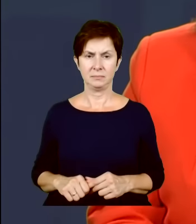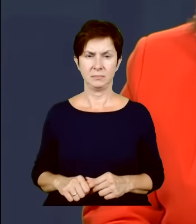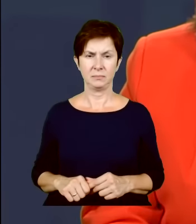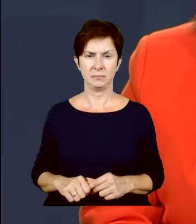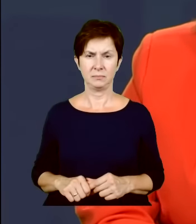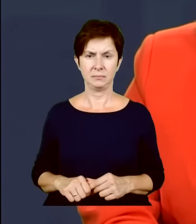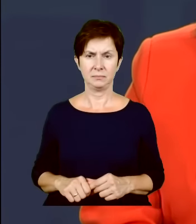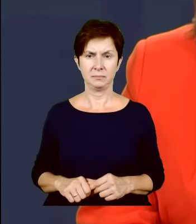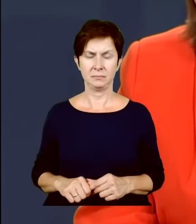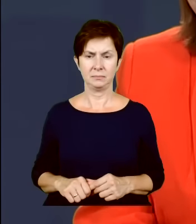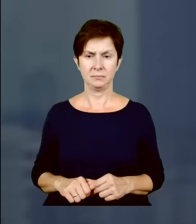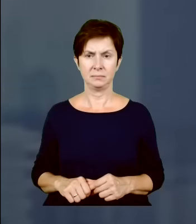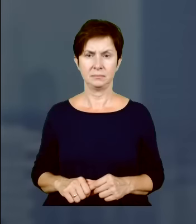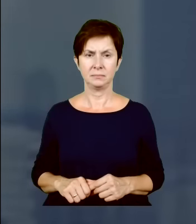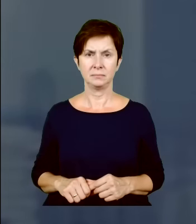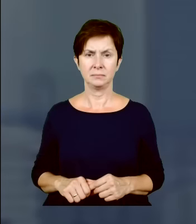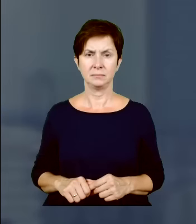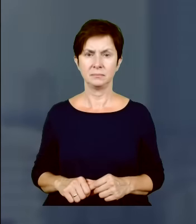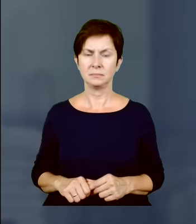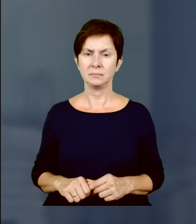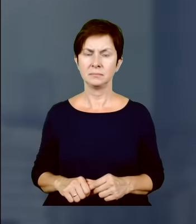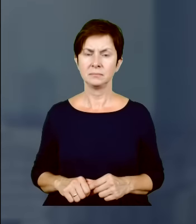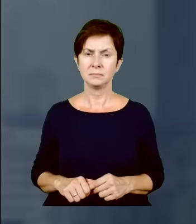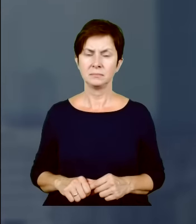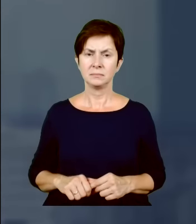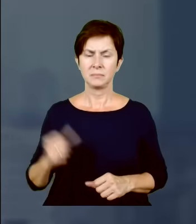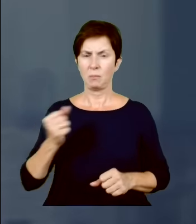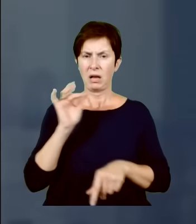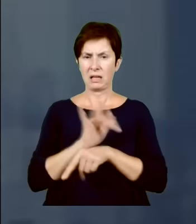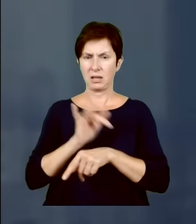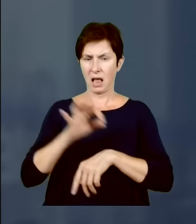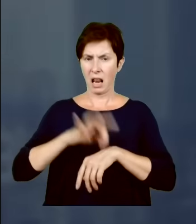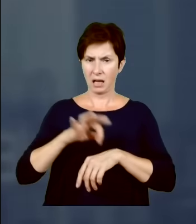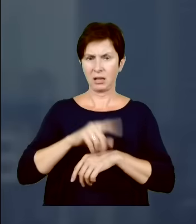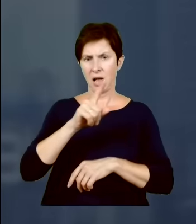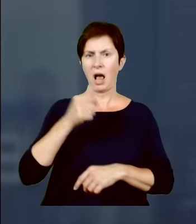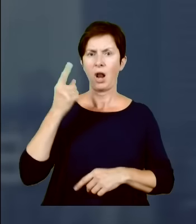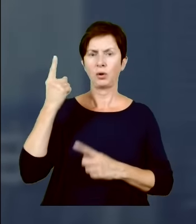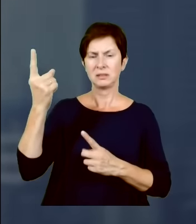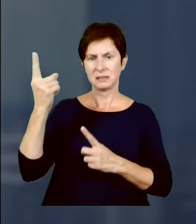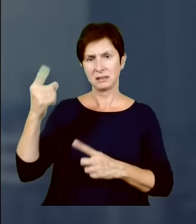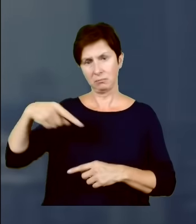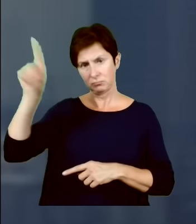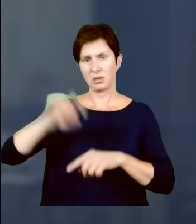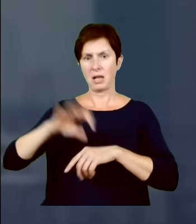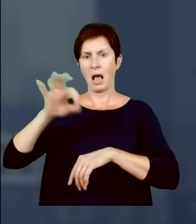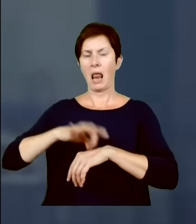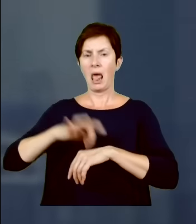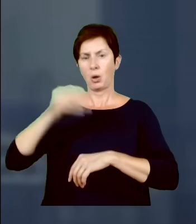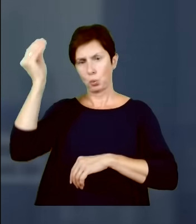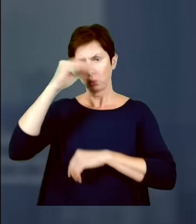do sy ministrowie którzy tak krytykują tych lekarzy żeby sami najpierw dostali się na medycynę skończyli ją zrob